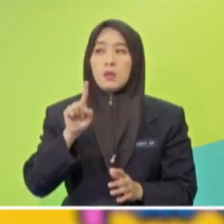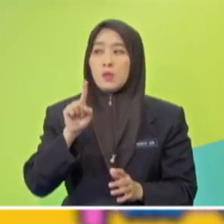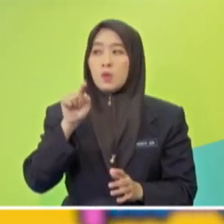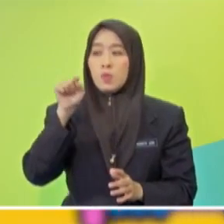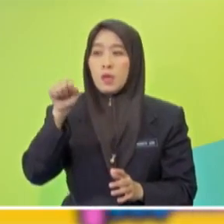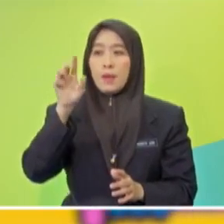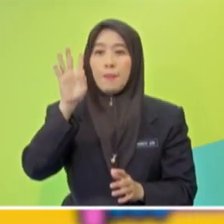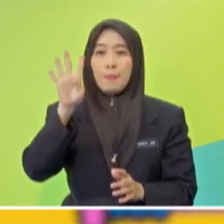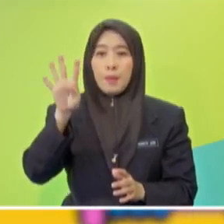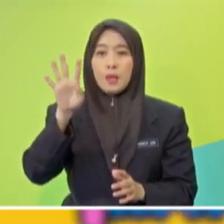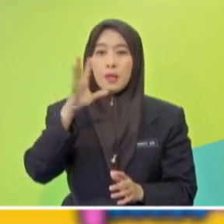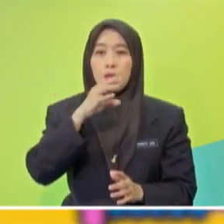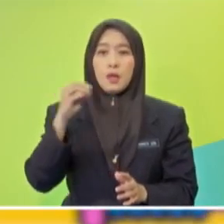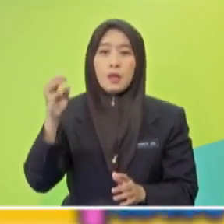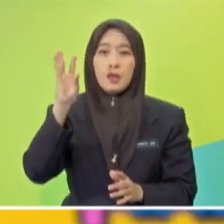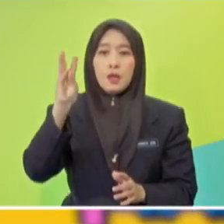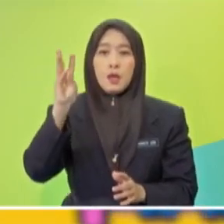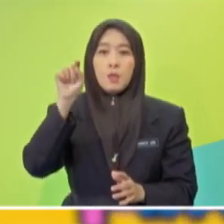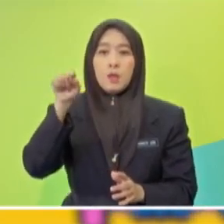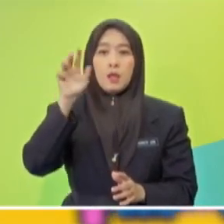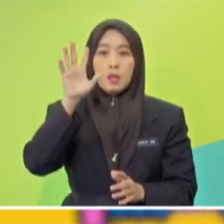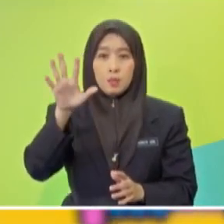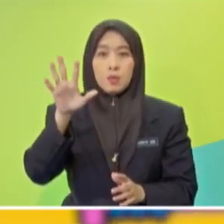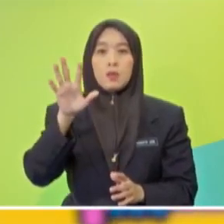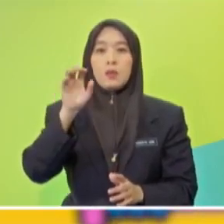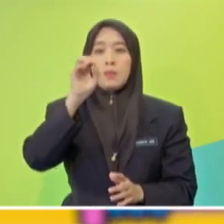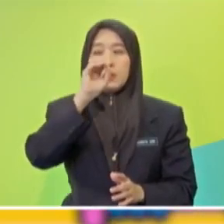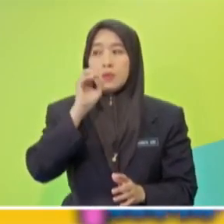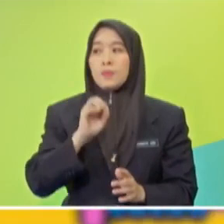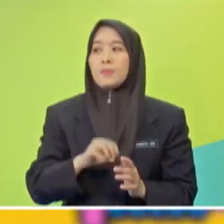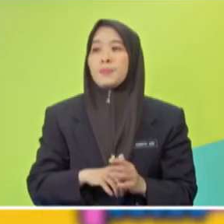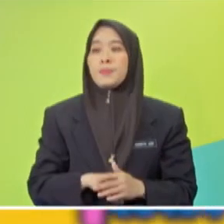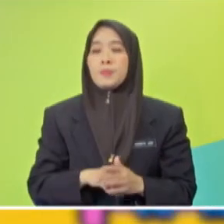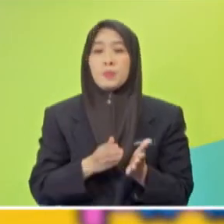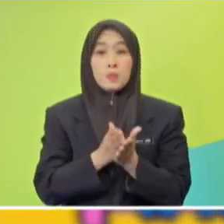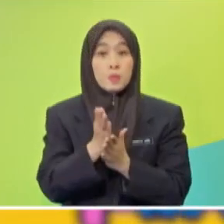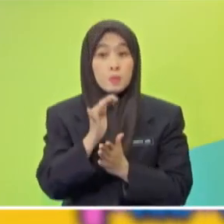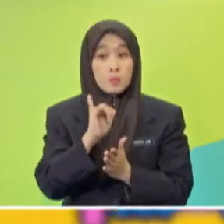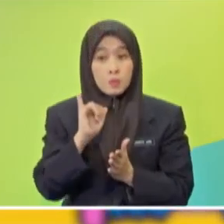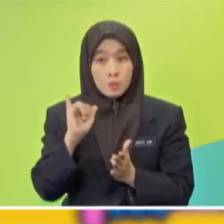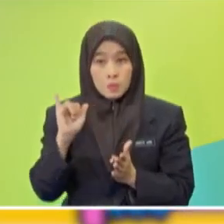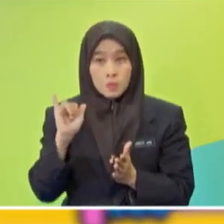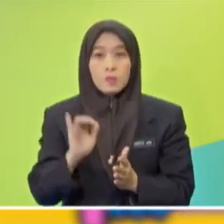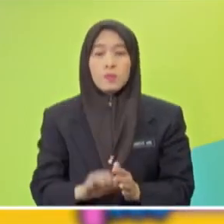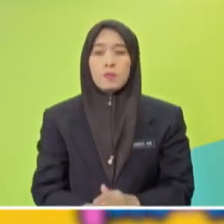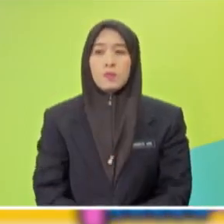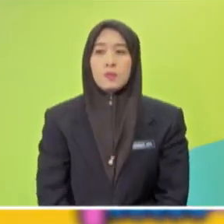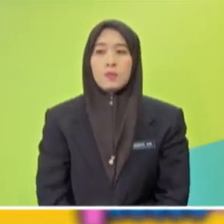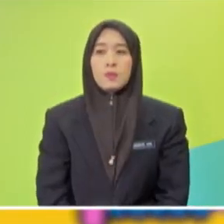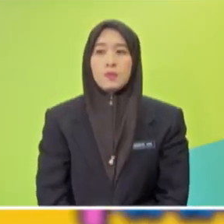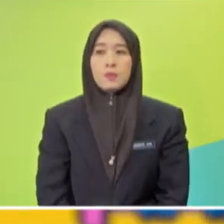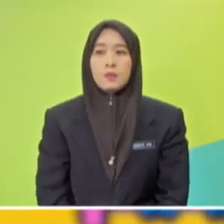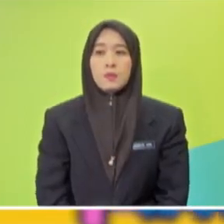Dan Enam perpuluhan lima Oke Seterusnya boleh